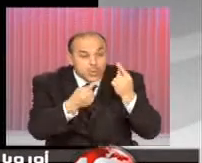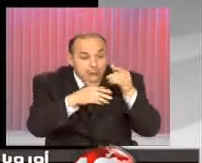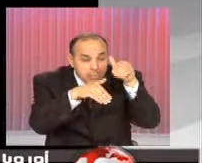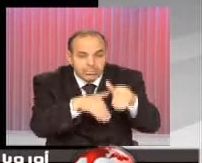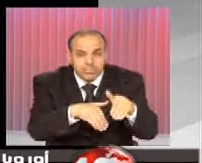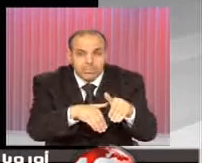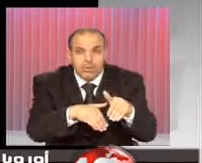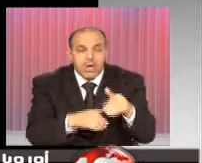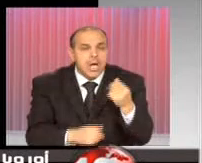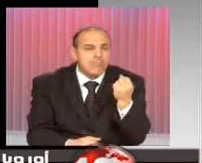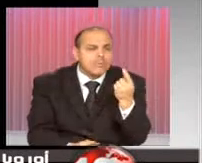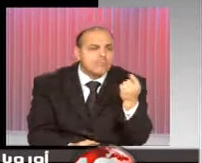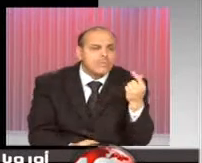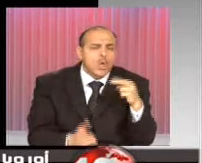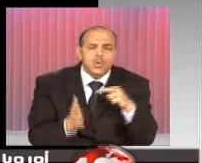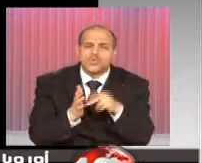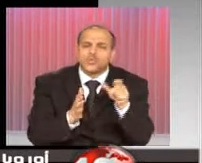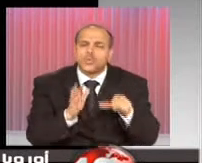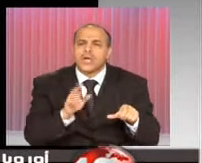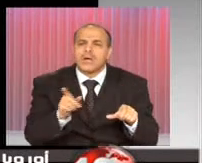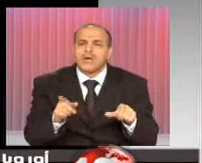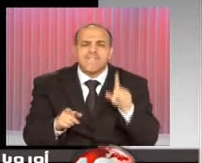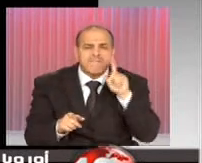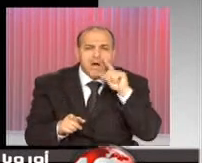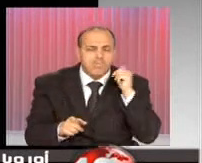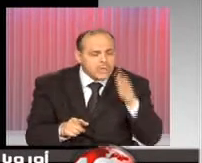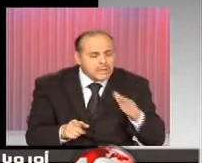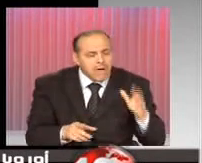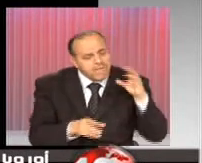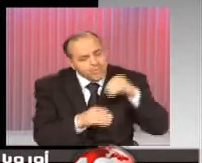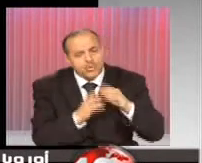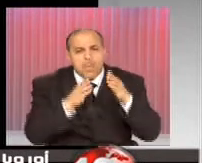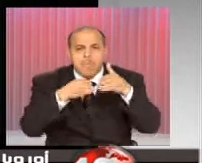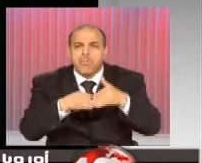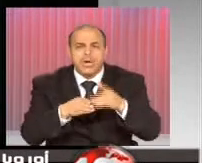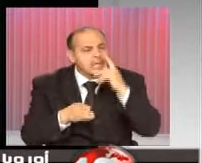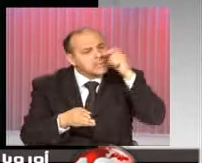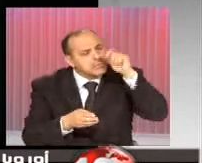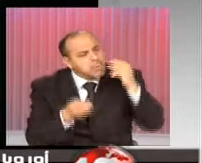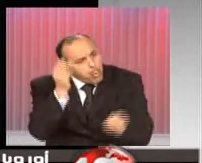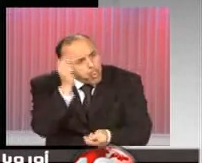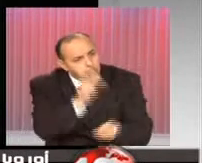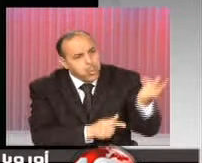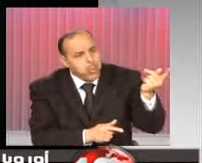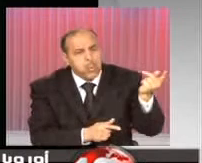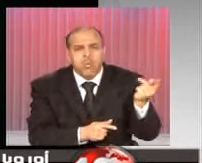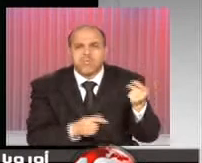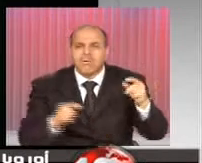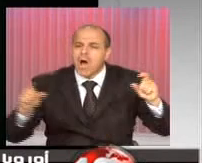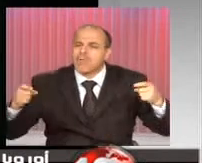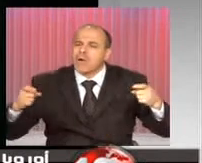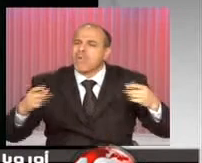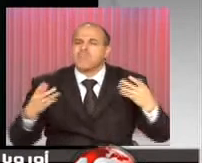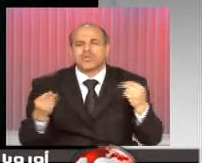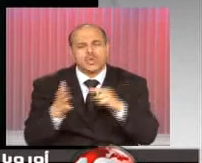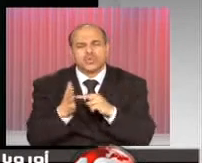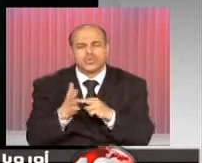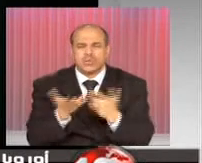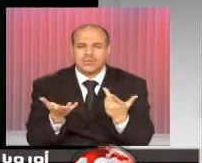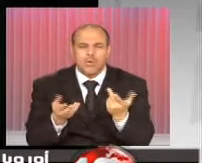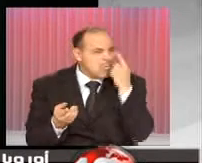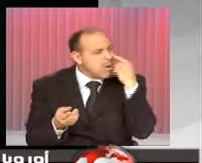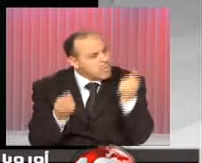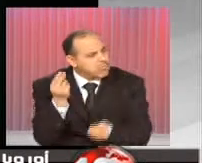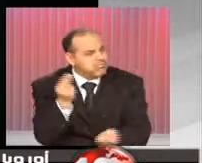وعلى متنها مئات السوريين من بينهم نساء وأطفال أجبروا على الفرار من بلد مزقته الحروب نحو مصير